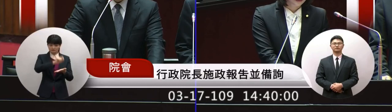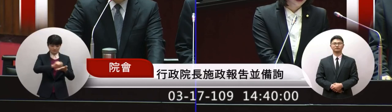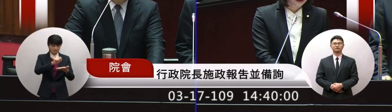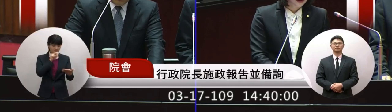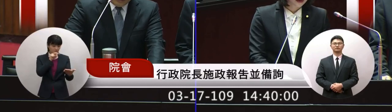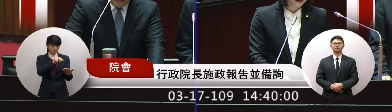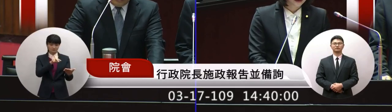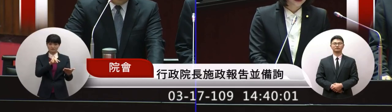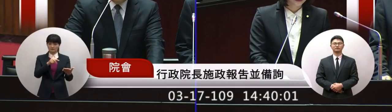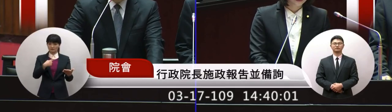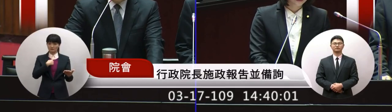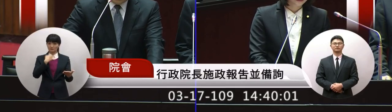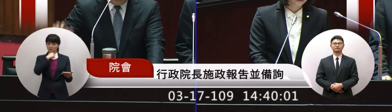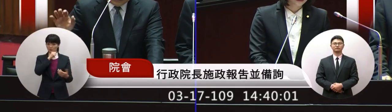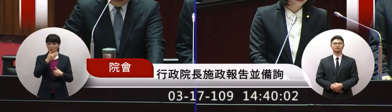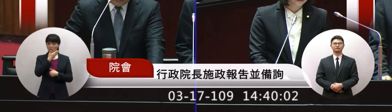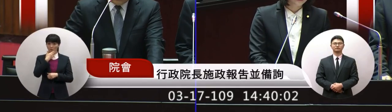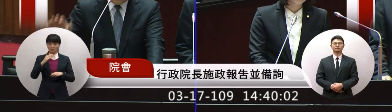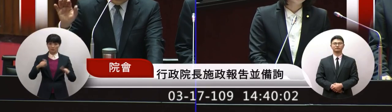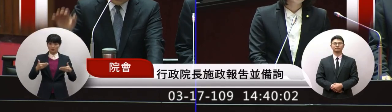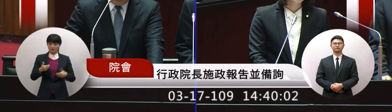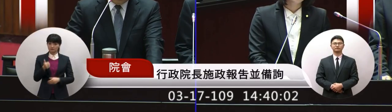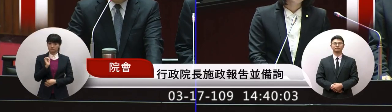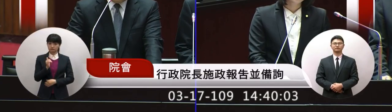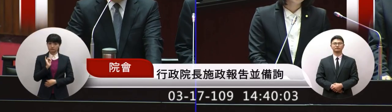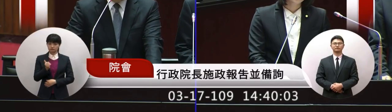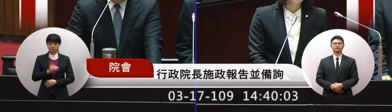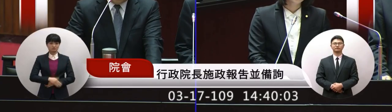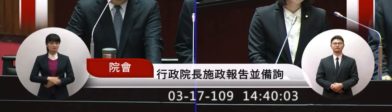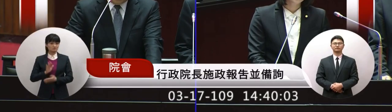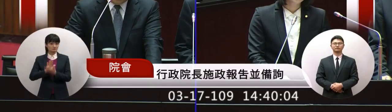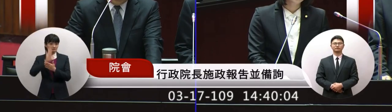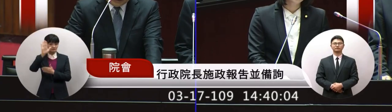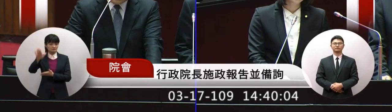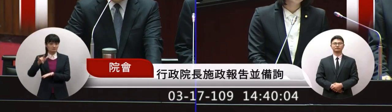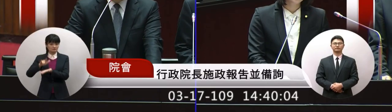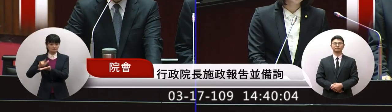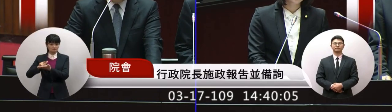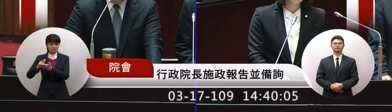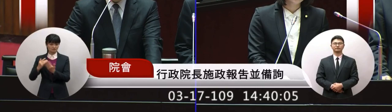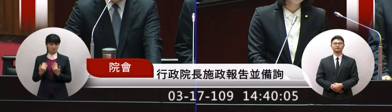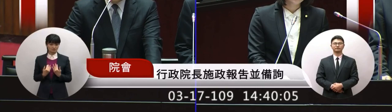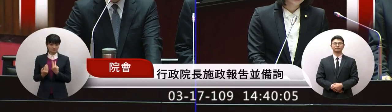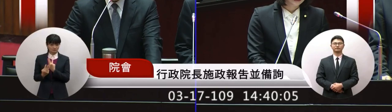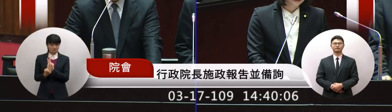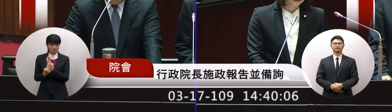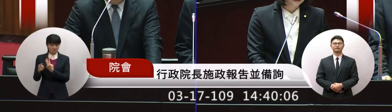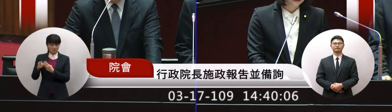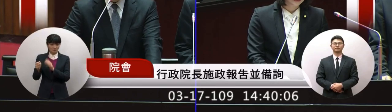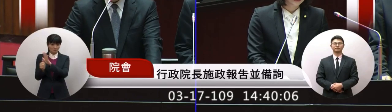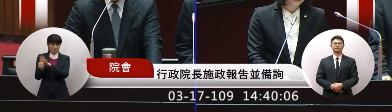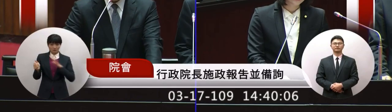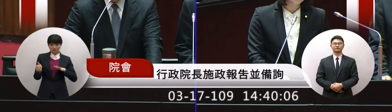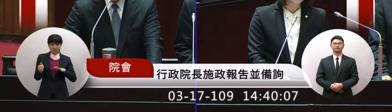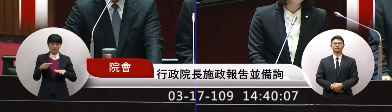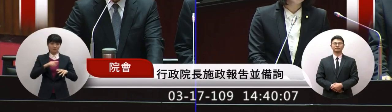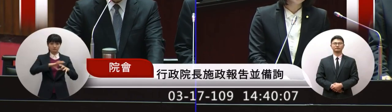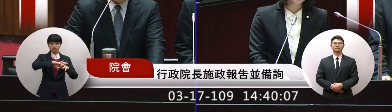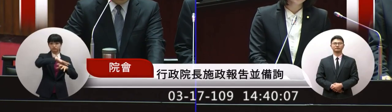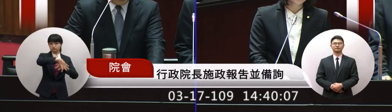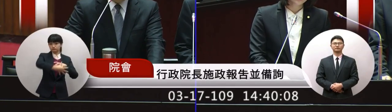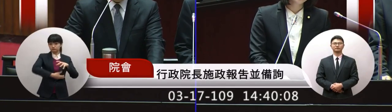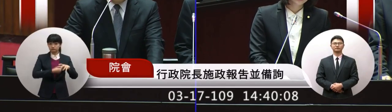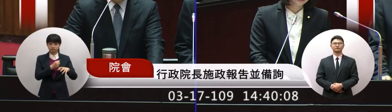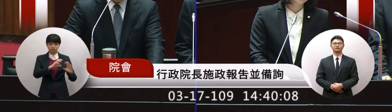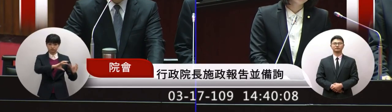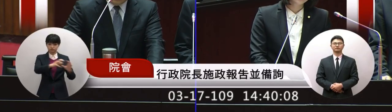大。那未来这一次的这个武汉肺炎的疫情冲击 当然全世界都